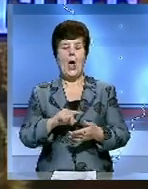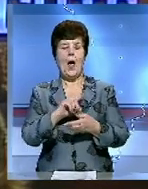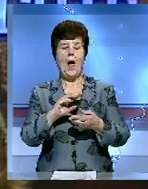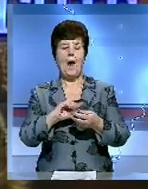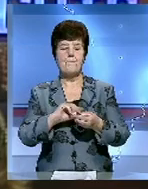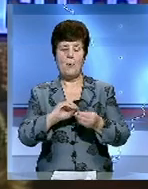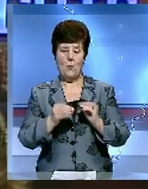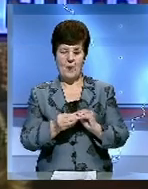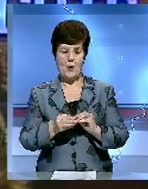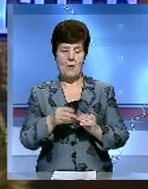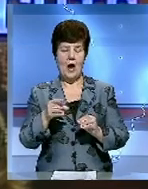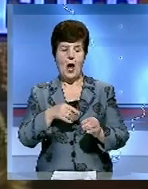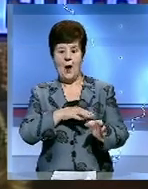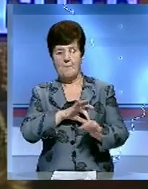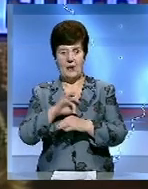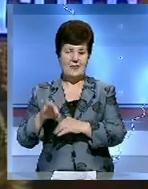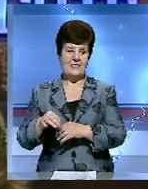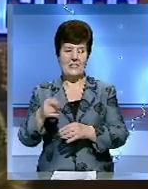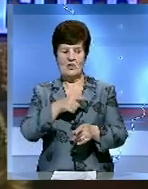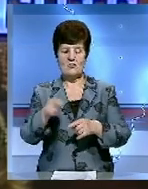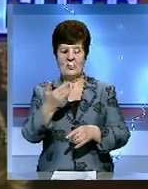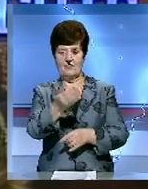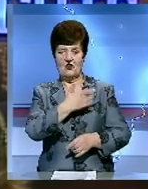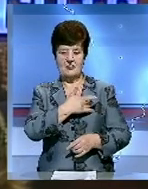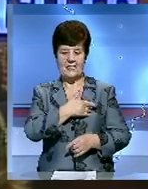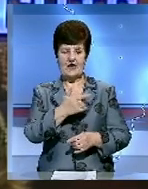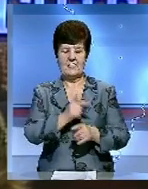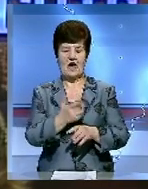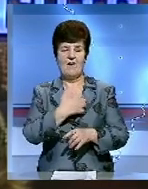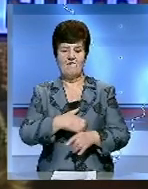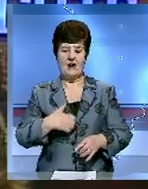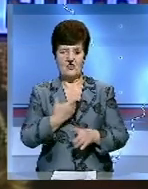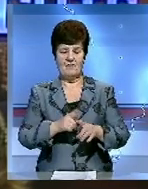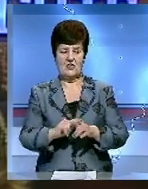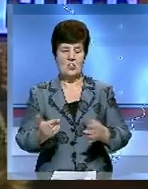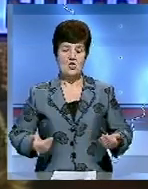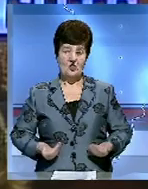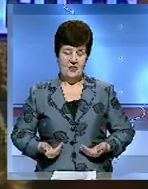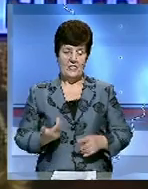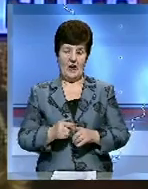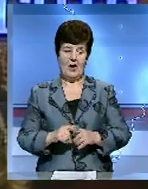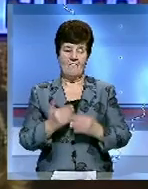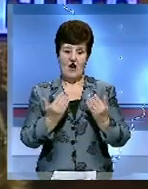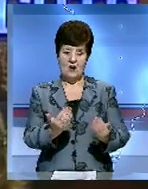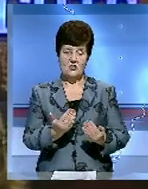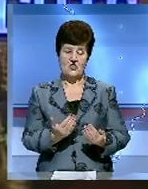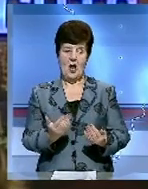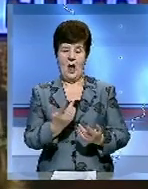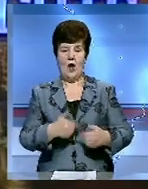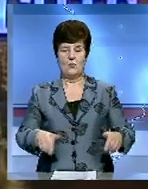пронесли, как важно в этой жизни, которая нас окружает, выполнять хорошо свою